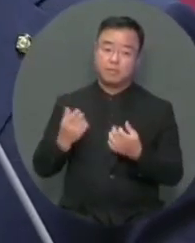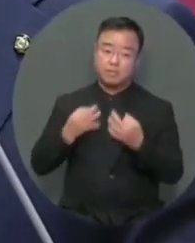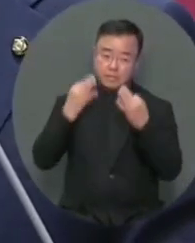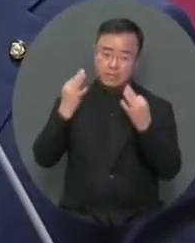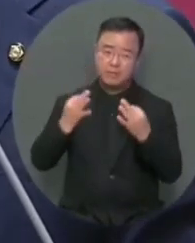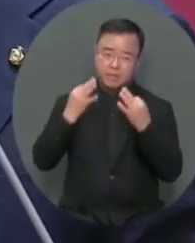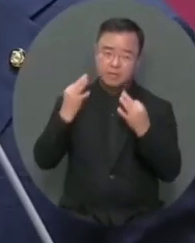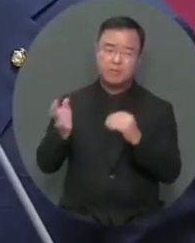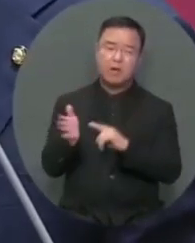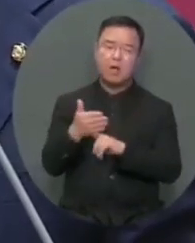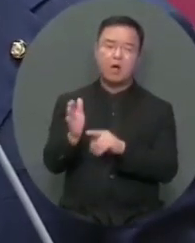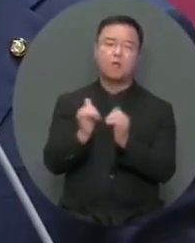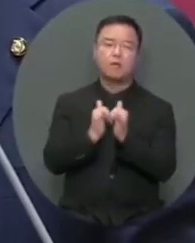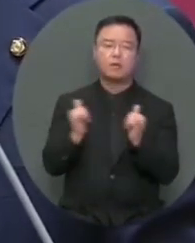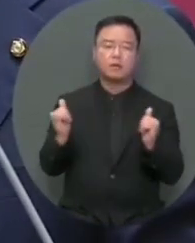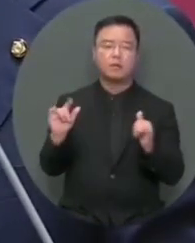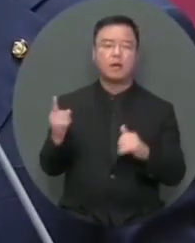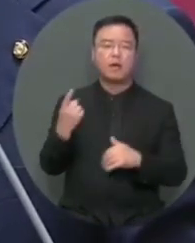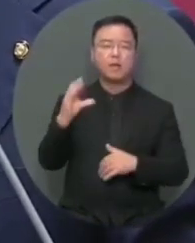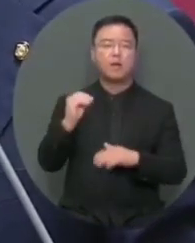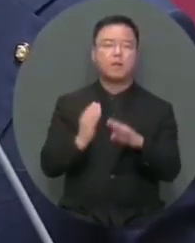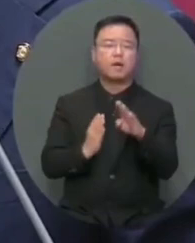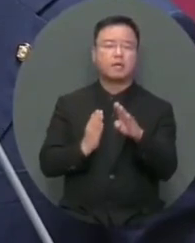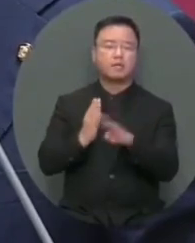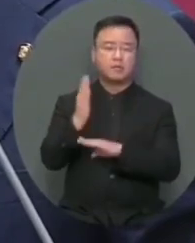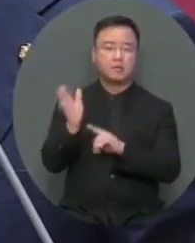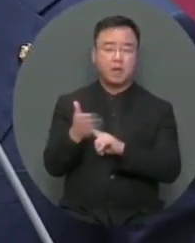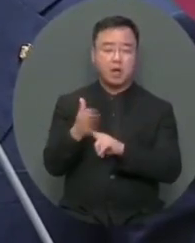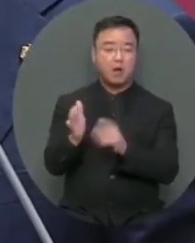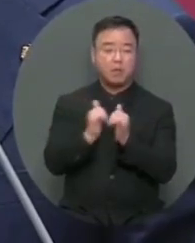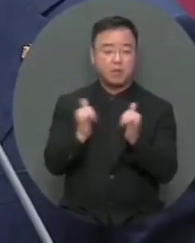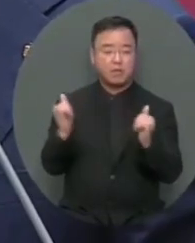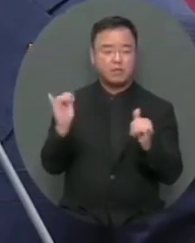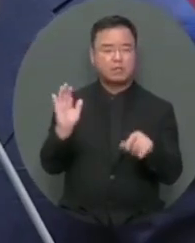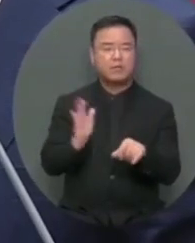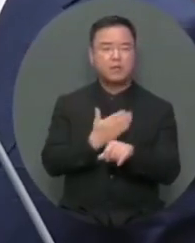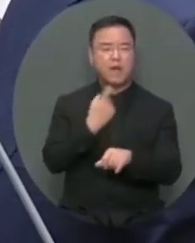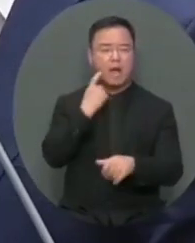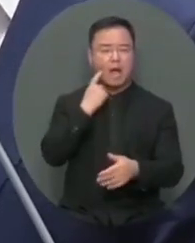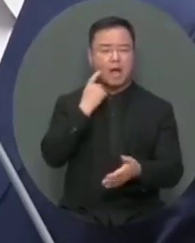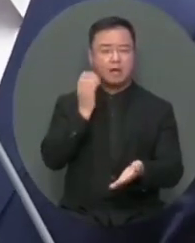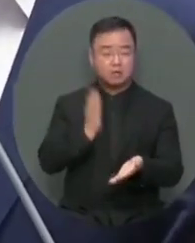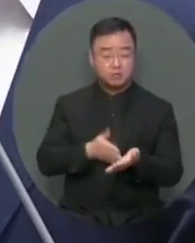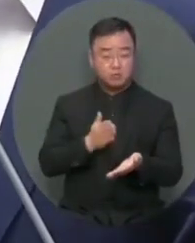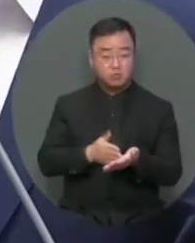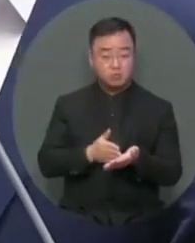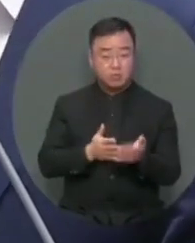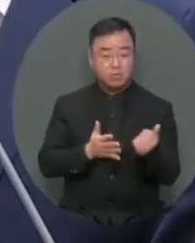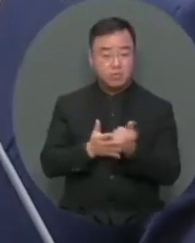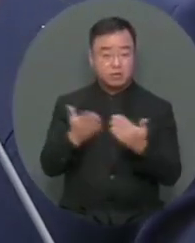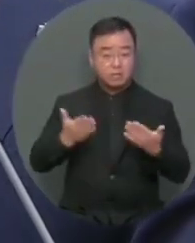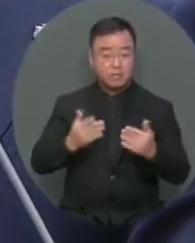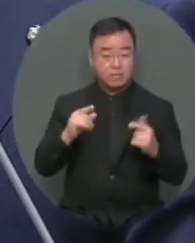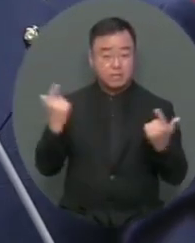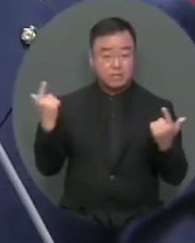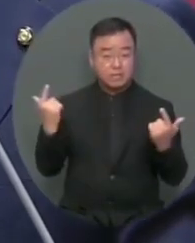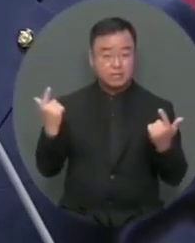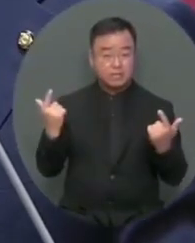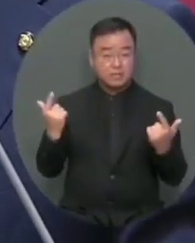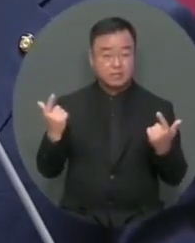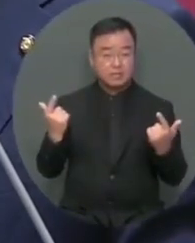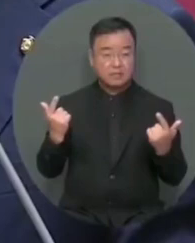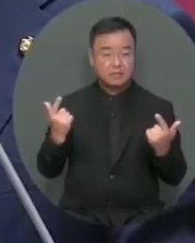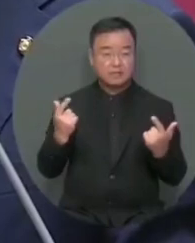우리 어민들 100만 넘는 어민들이 이런 잘못된 가짜 뉴스에 의해서 영향을 받지 않도록 정말